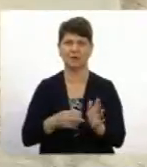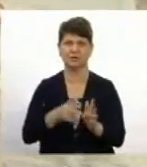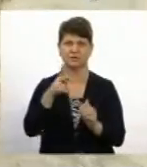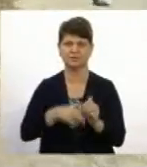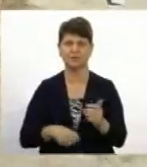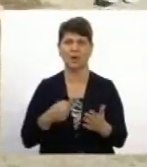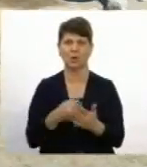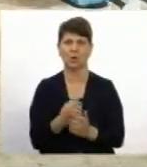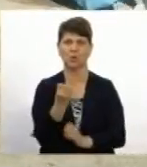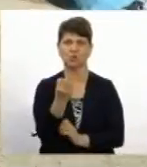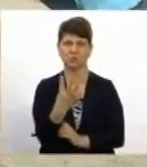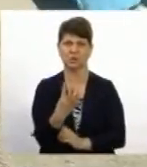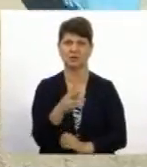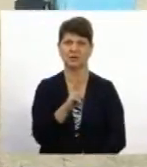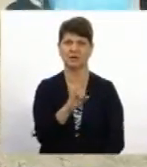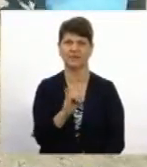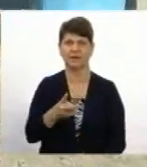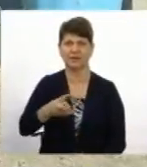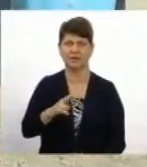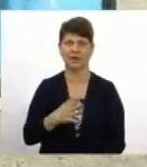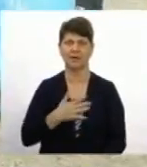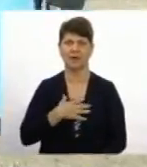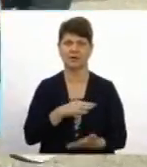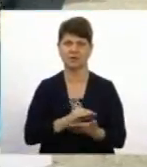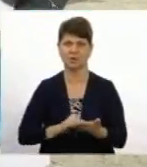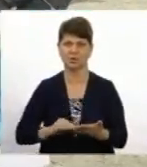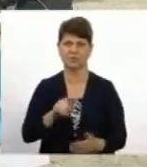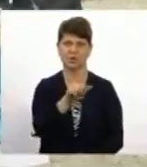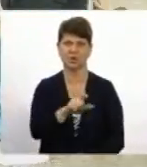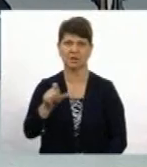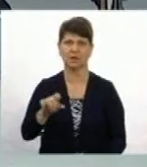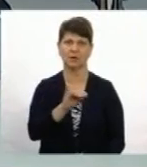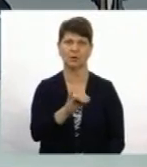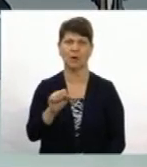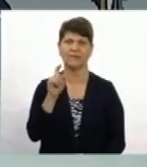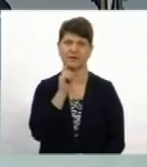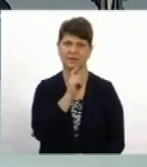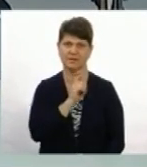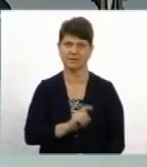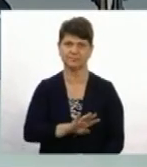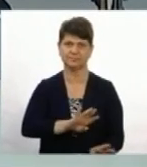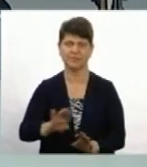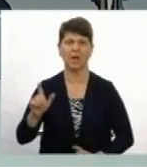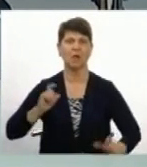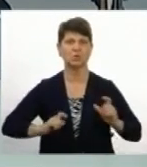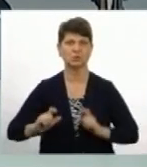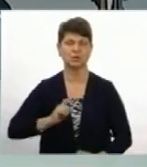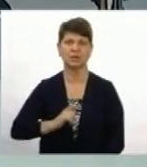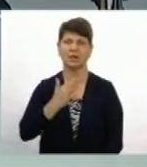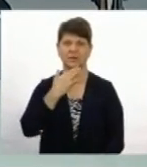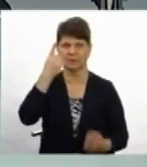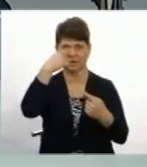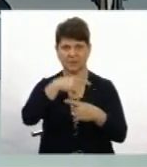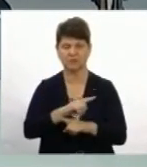до 14 квітня. Наталя Колодій, Валерій Черкашин, новини ЮА Вінниця. Студентка Вінницького національного